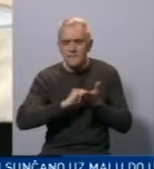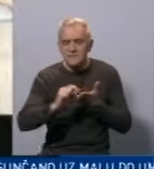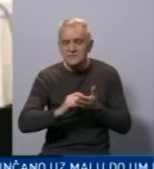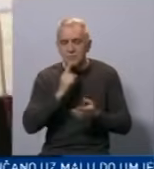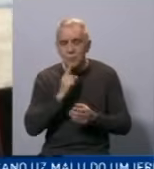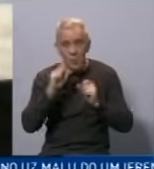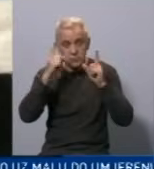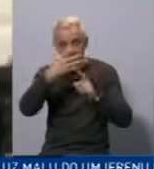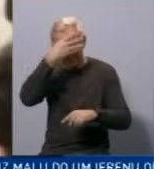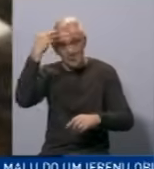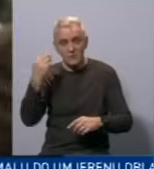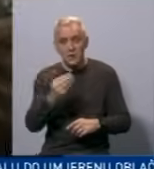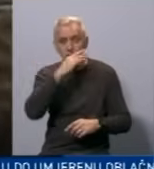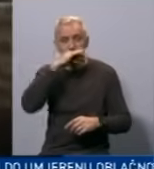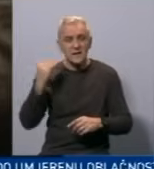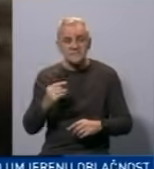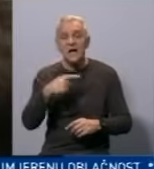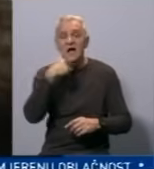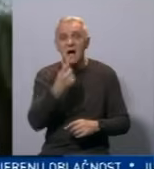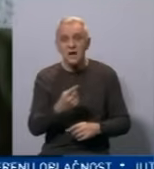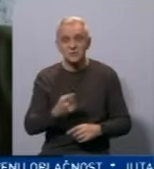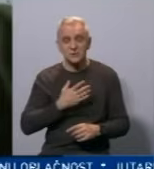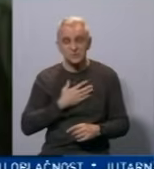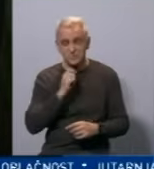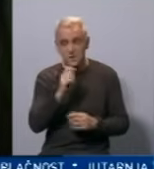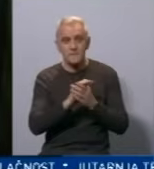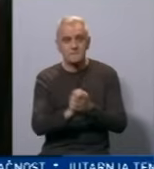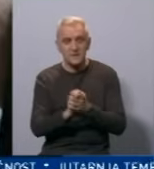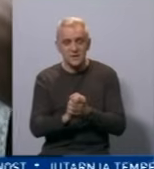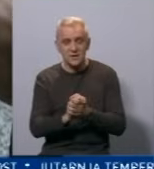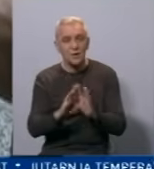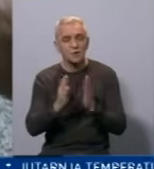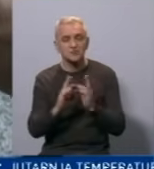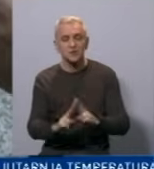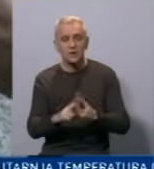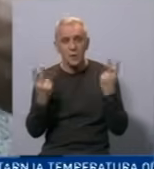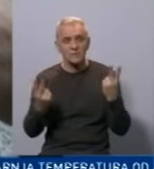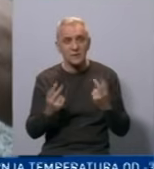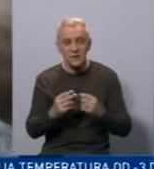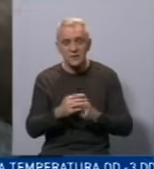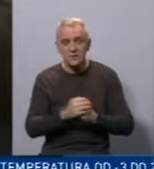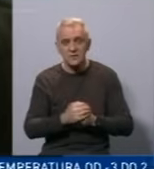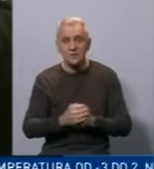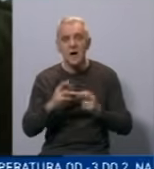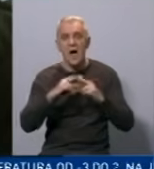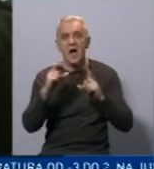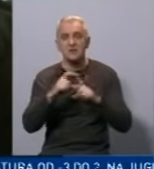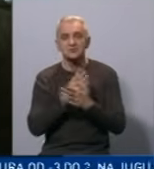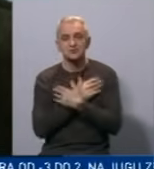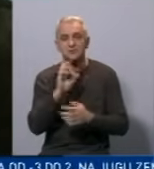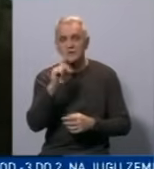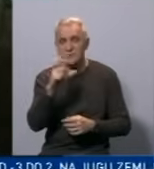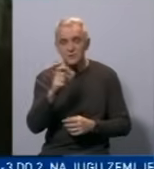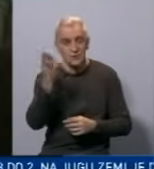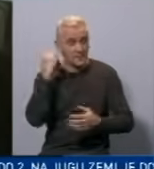budio zaboravljene mirise, kaže naš sagovornik, a njegov prijatelj, književnik, novinar i publicista Ruždija Ađović, autor